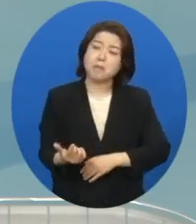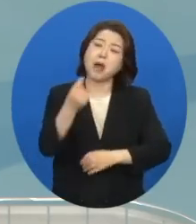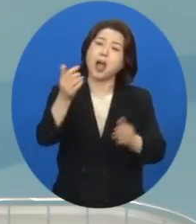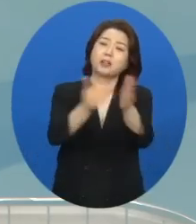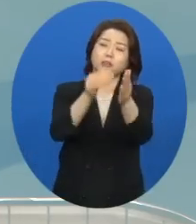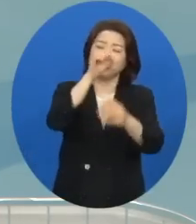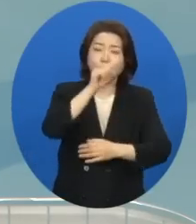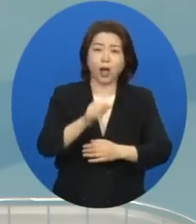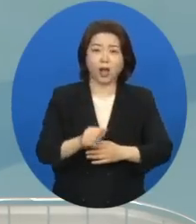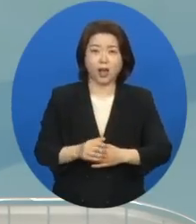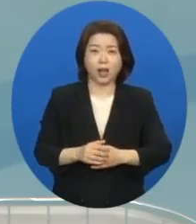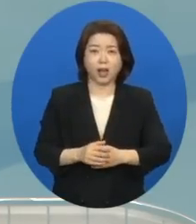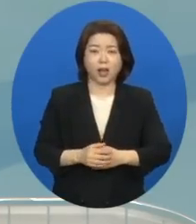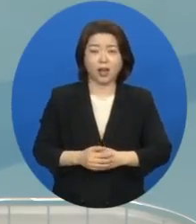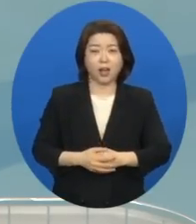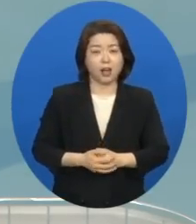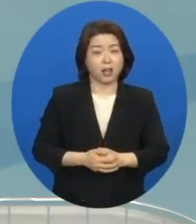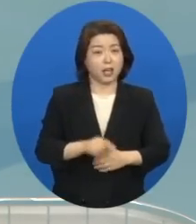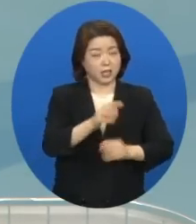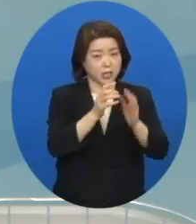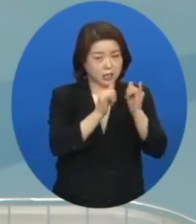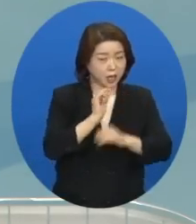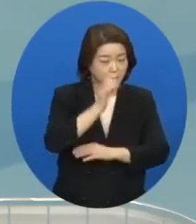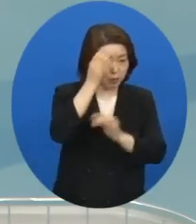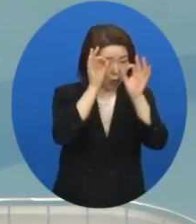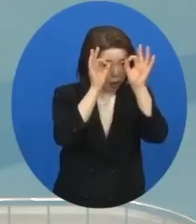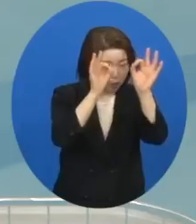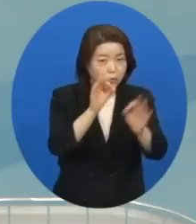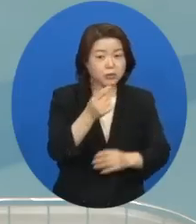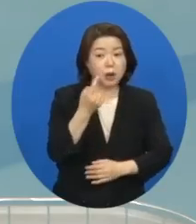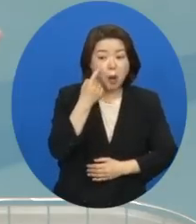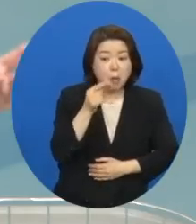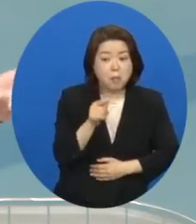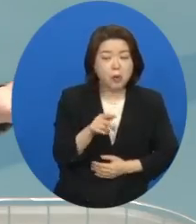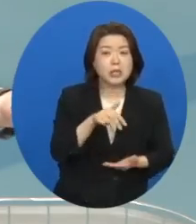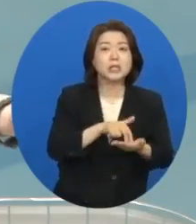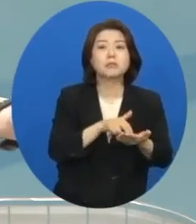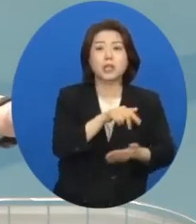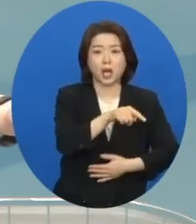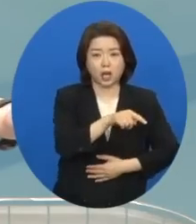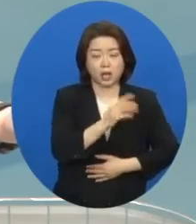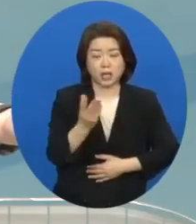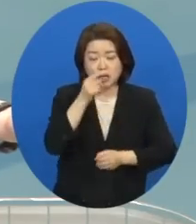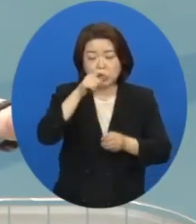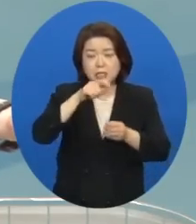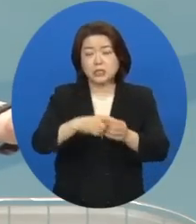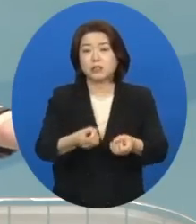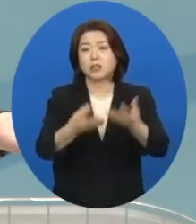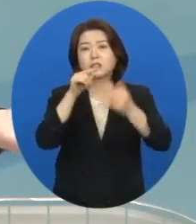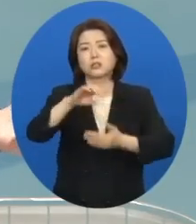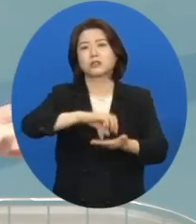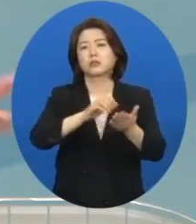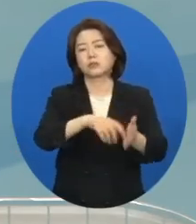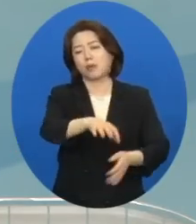끝내주지. 사람의 영광을 보는 사람의 눈에는 성찬식은 그 정도밖에 안 되는